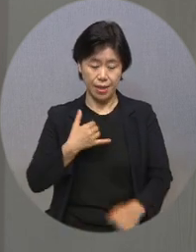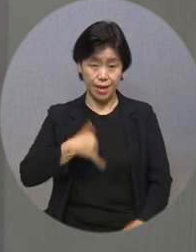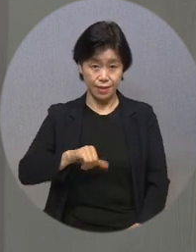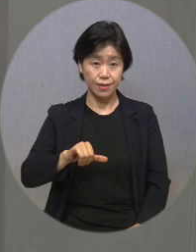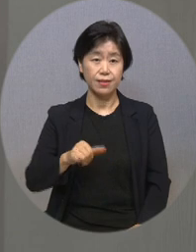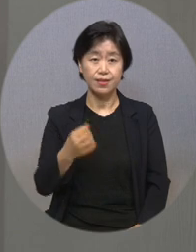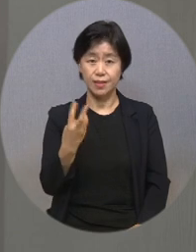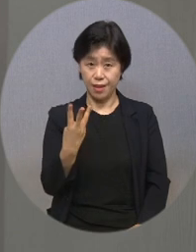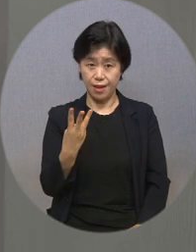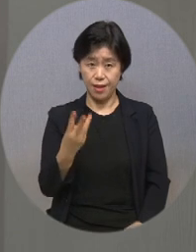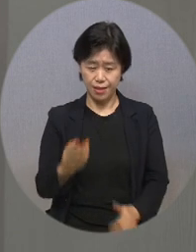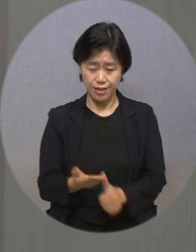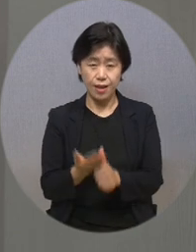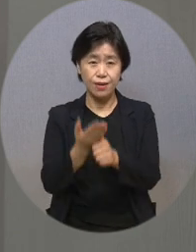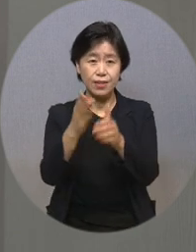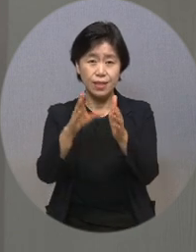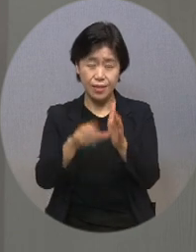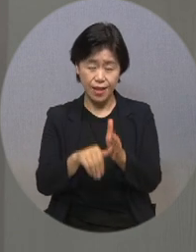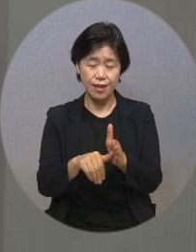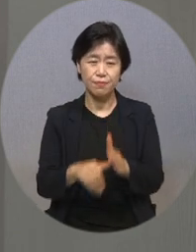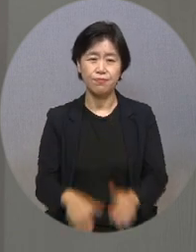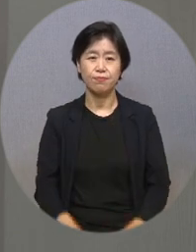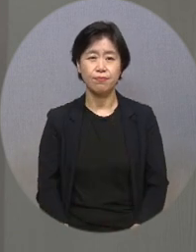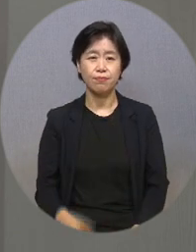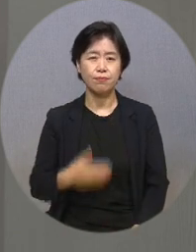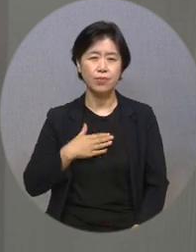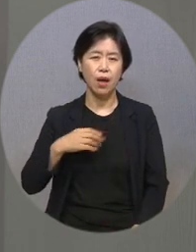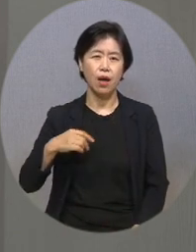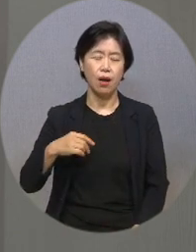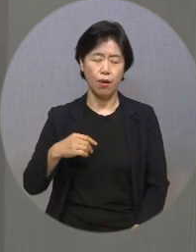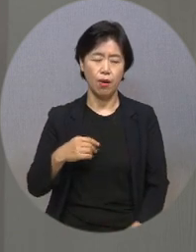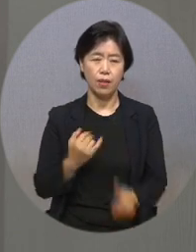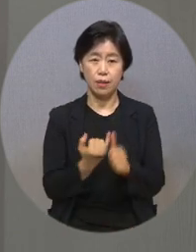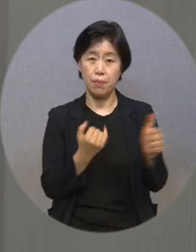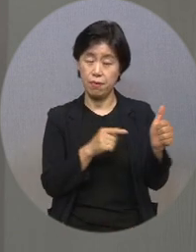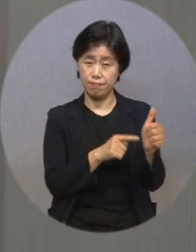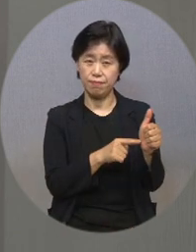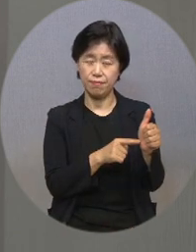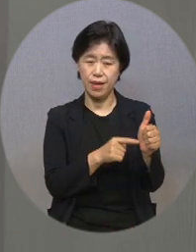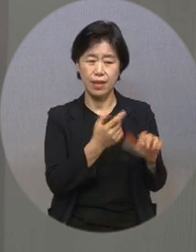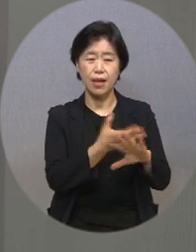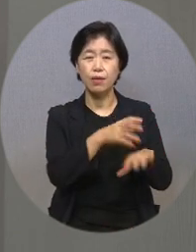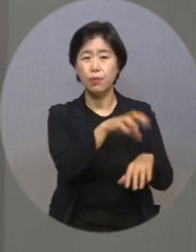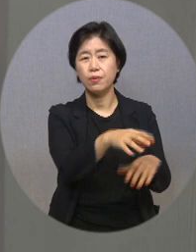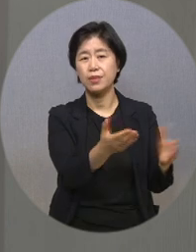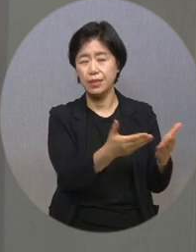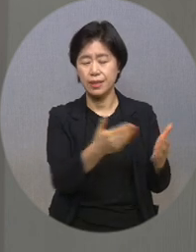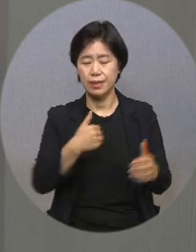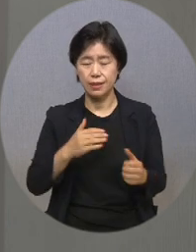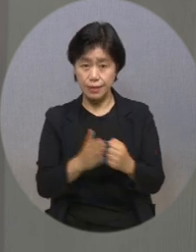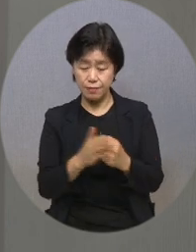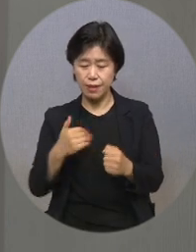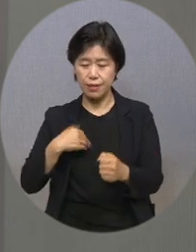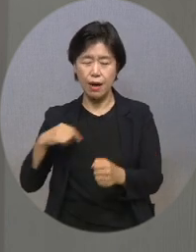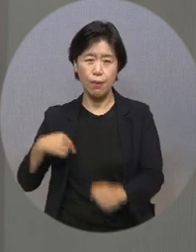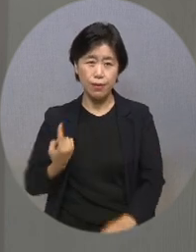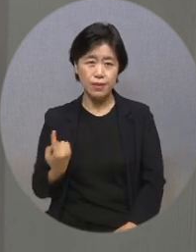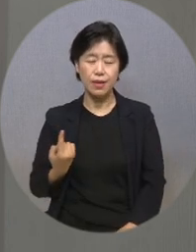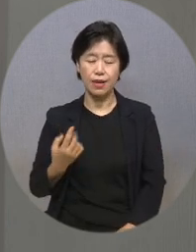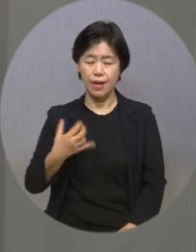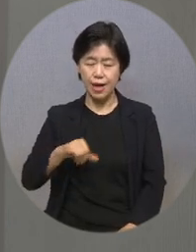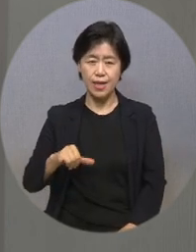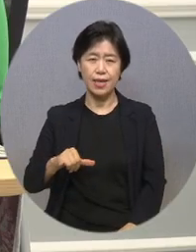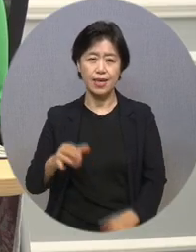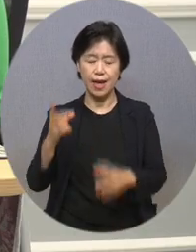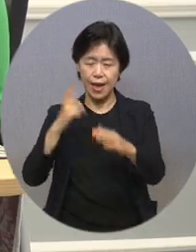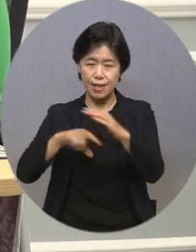키우면서 주말 부부를 하다 보니까 아이를 혼자서 어린 아이들 셋을 아침에 깨우고 밥